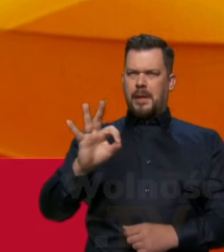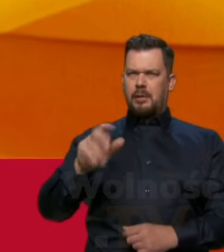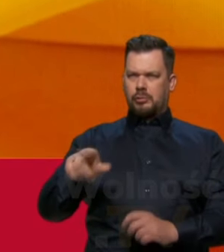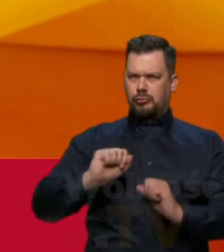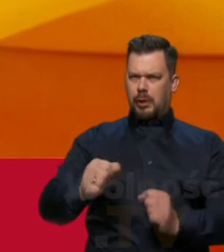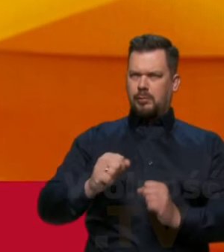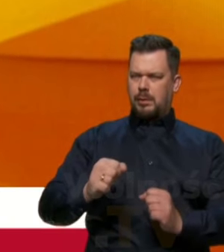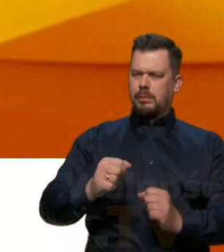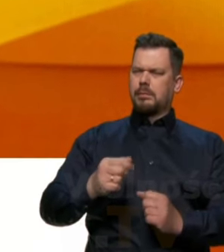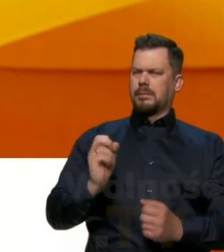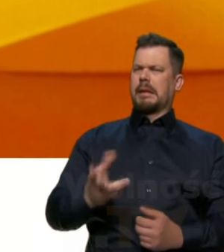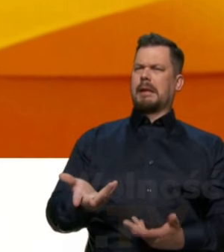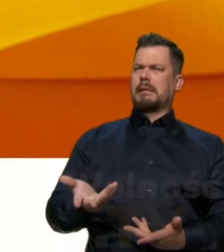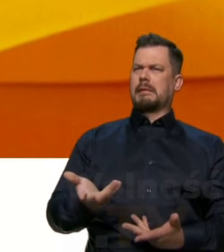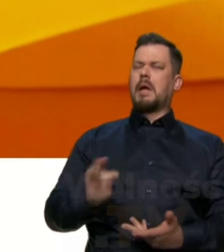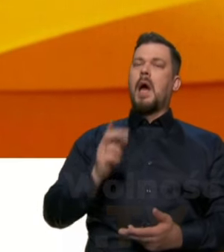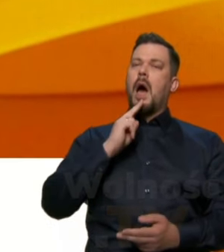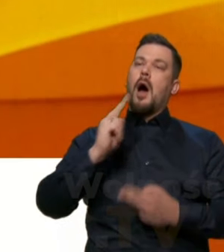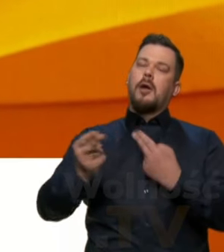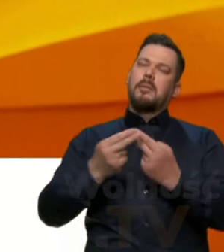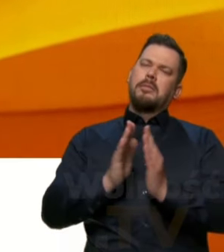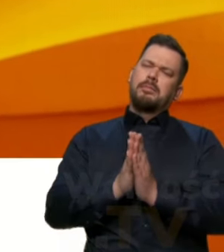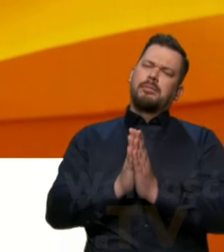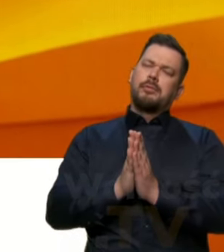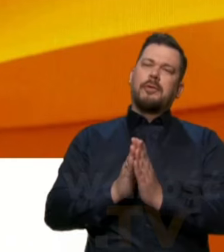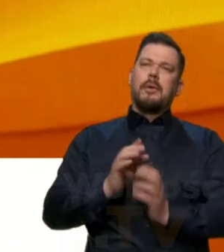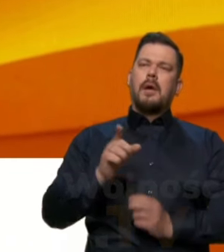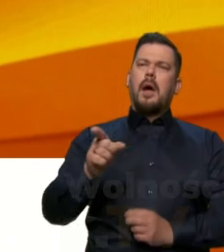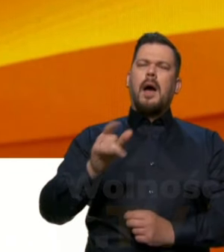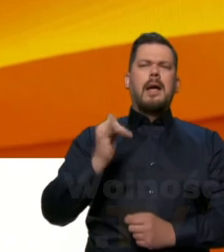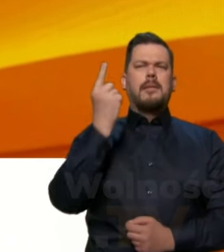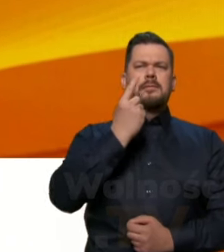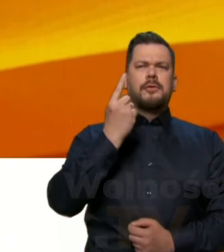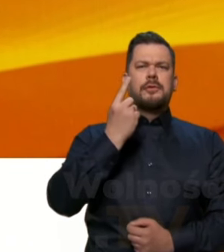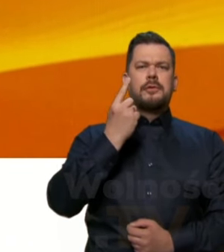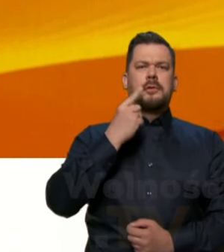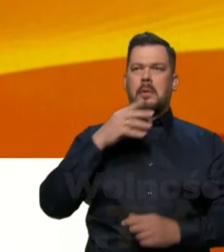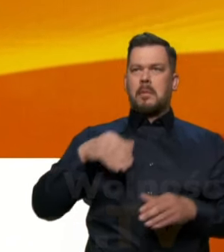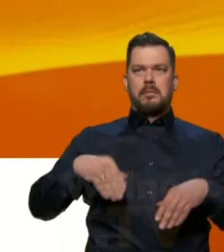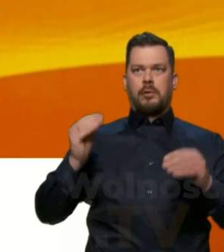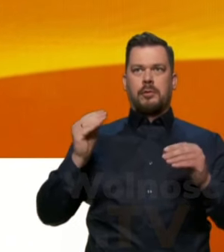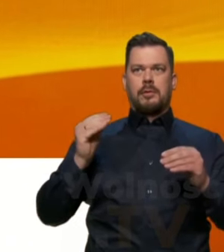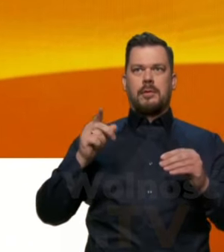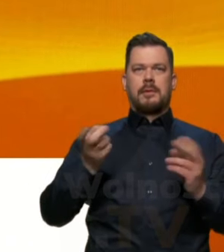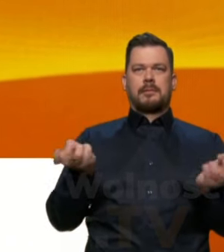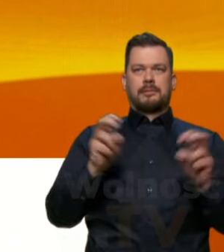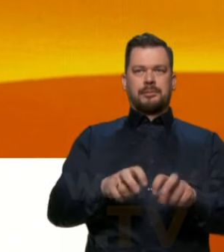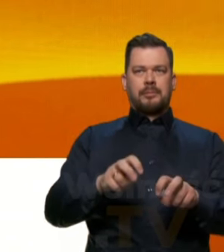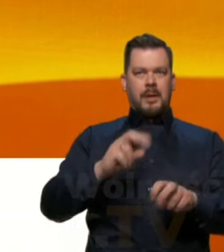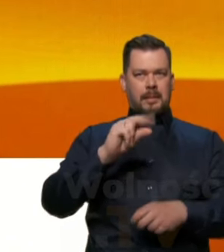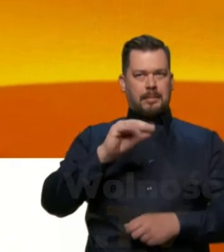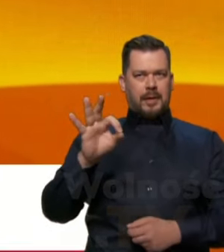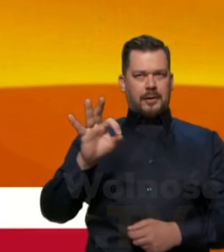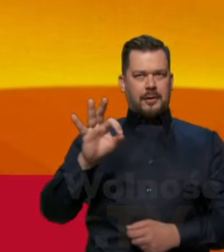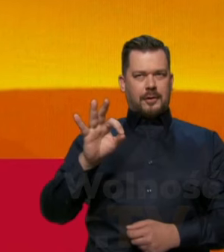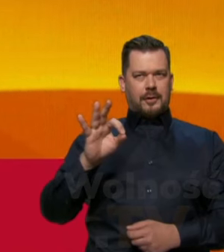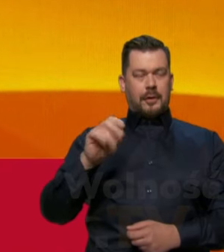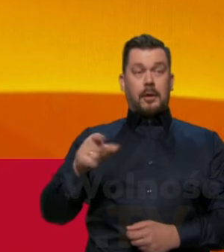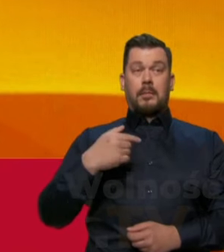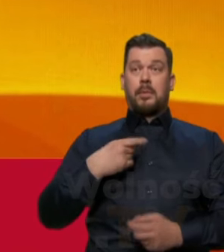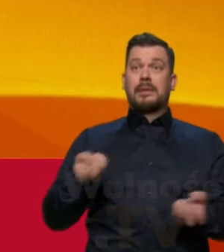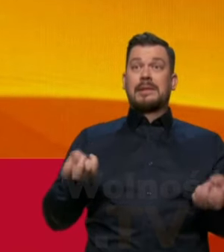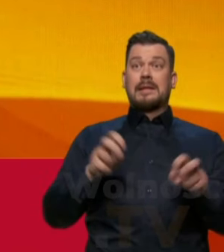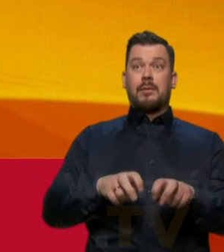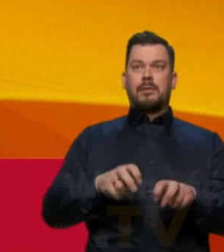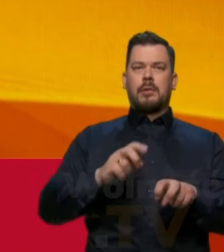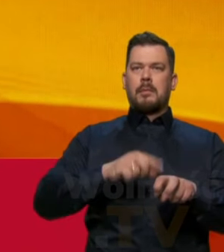Obywatelskiej. Proszę odpowiedzieć, jak pan się odniesie do początków tej formacji? Platforma Obywatelska